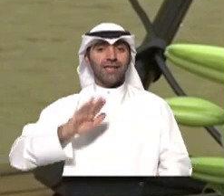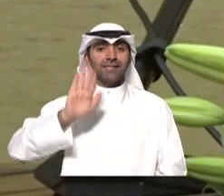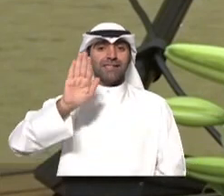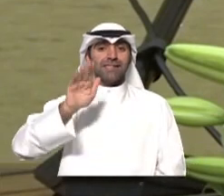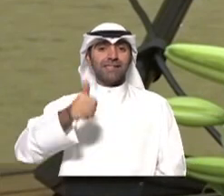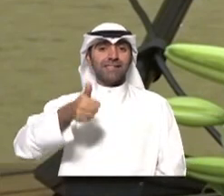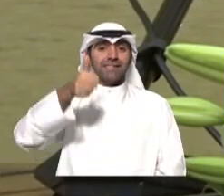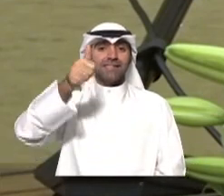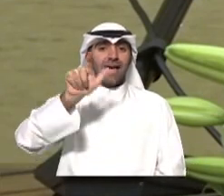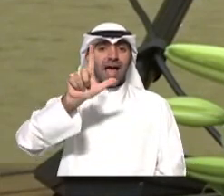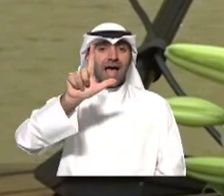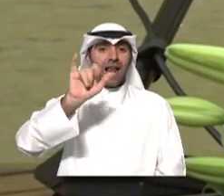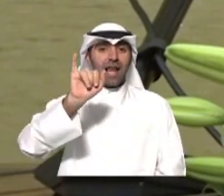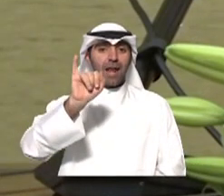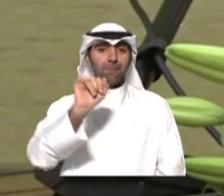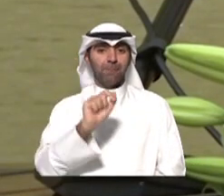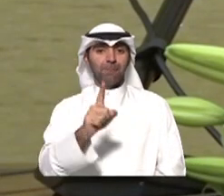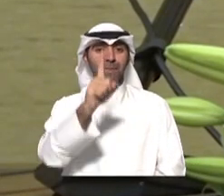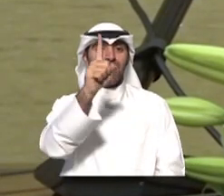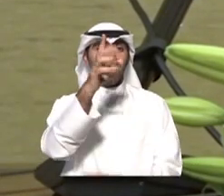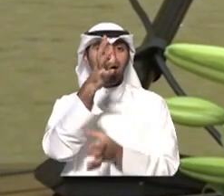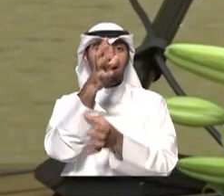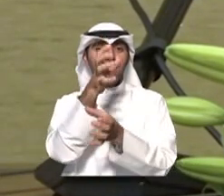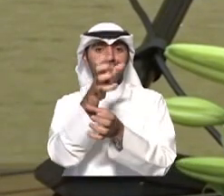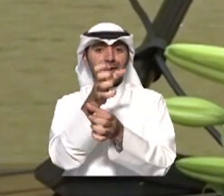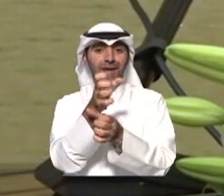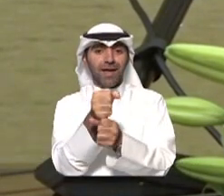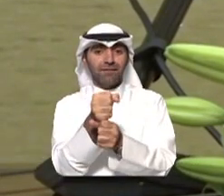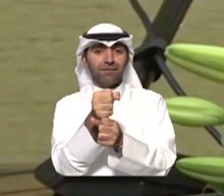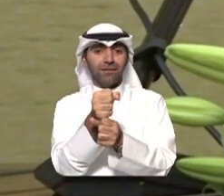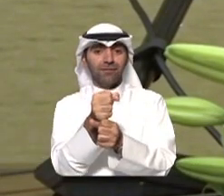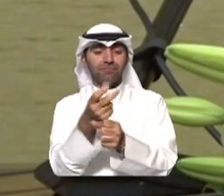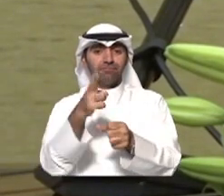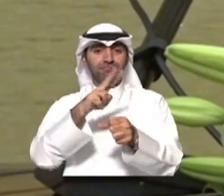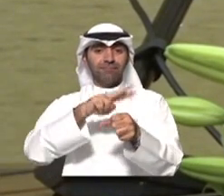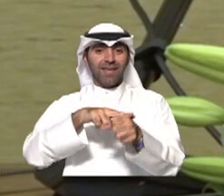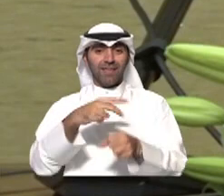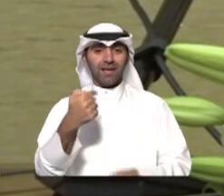الصباح حفظه الله، وبالأصالة عن نفسي،